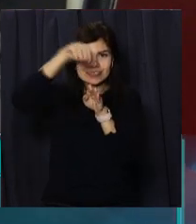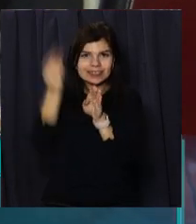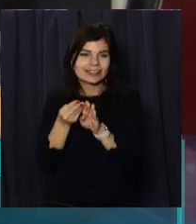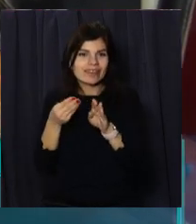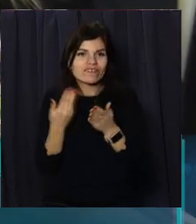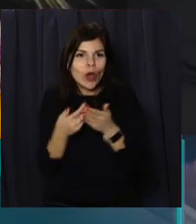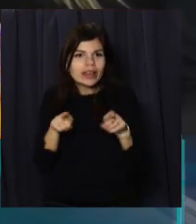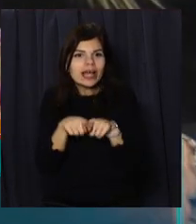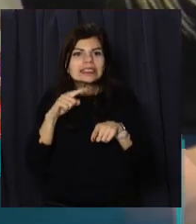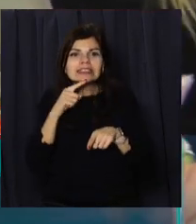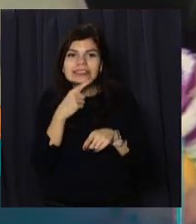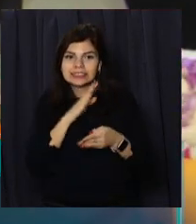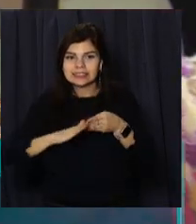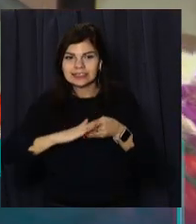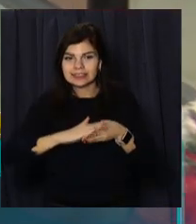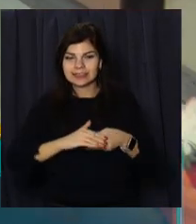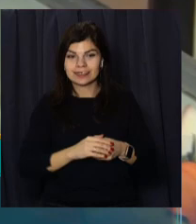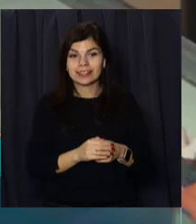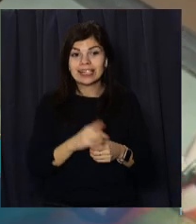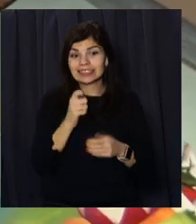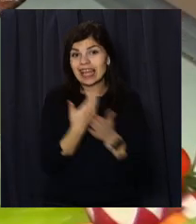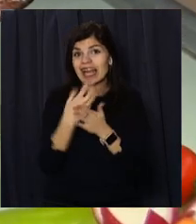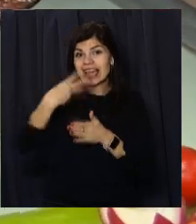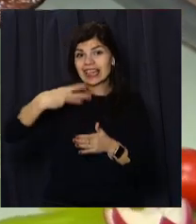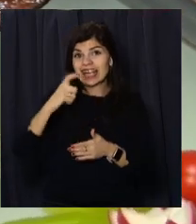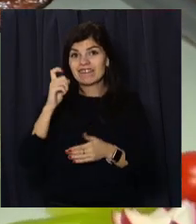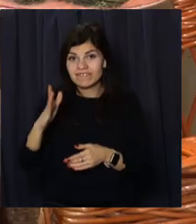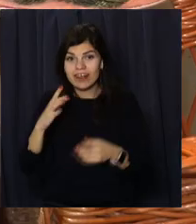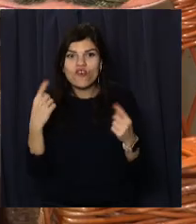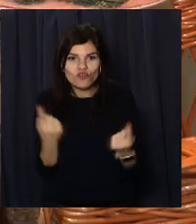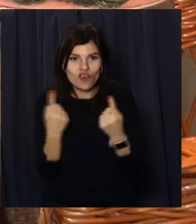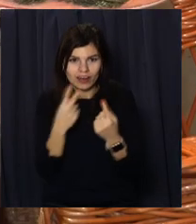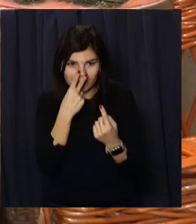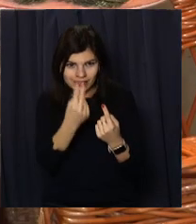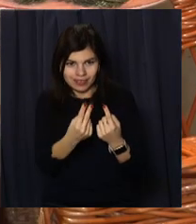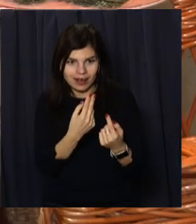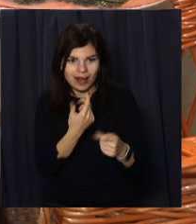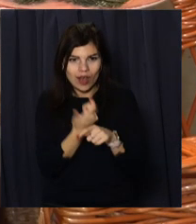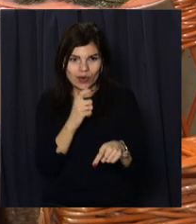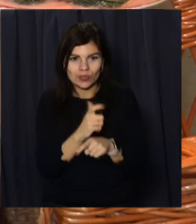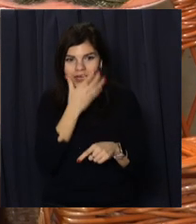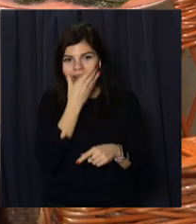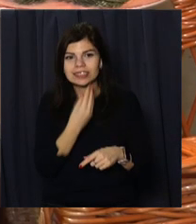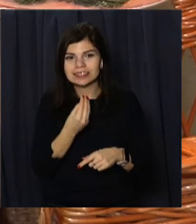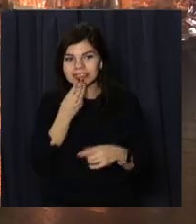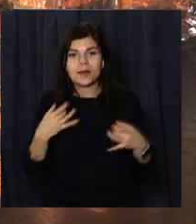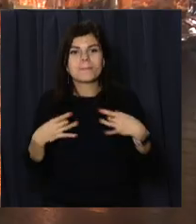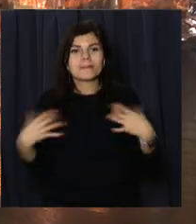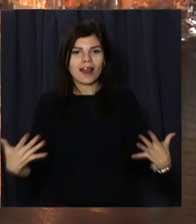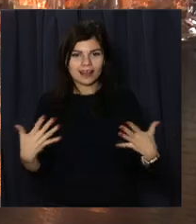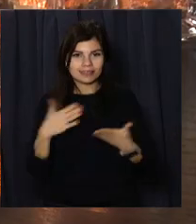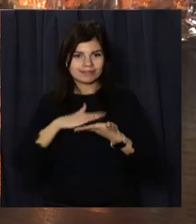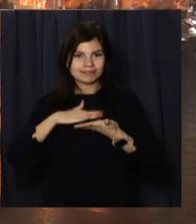та фрукти перетворилися на яскраву та святкову нарізку. Креативну нарізку зробили, тепер час прикрашати